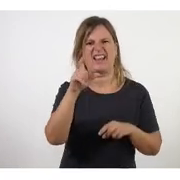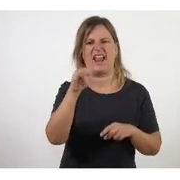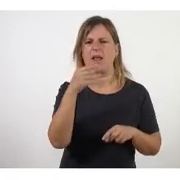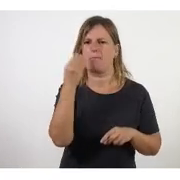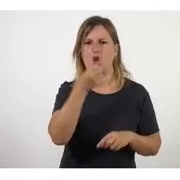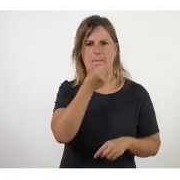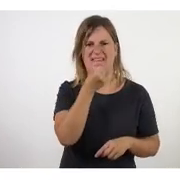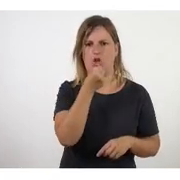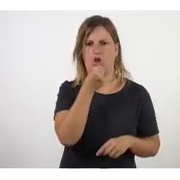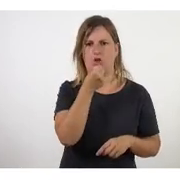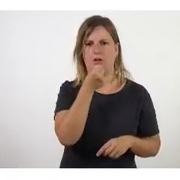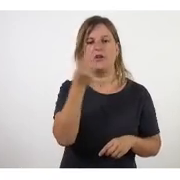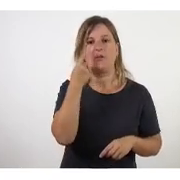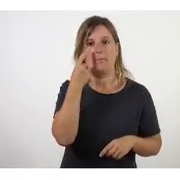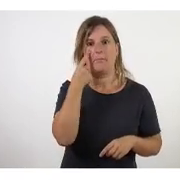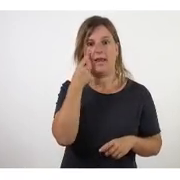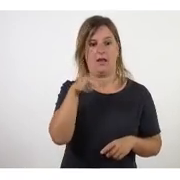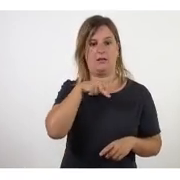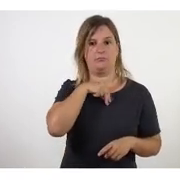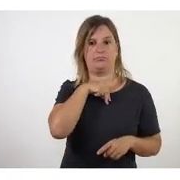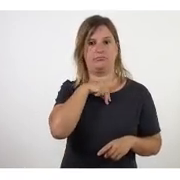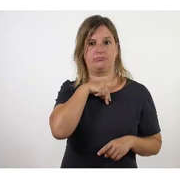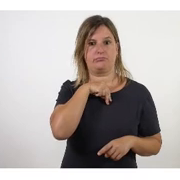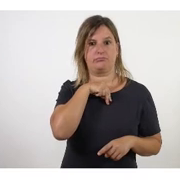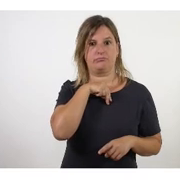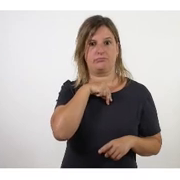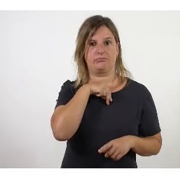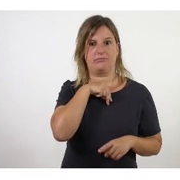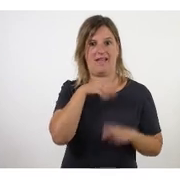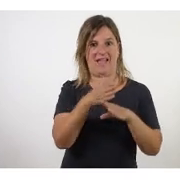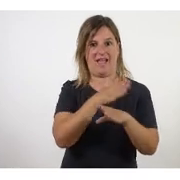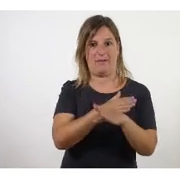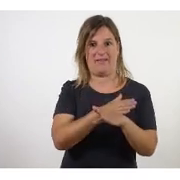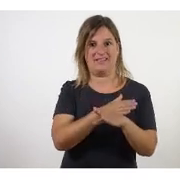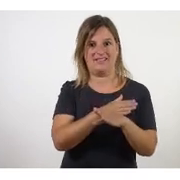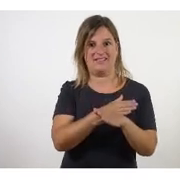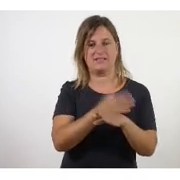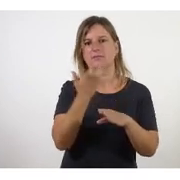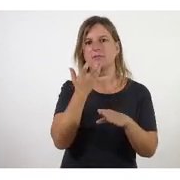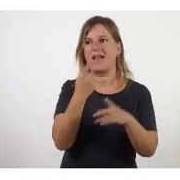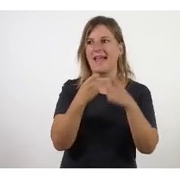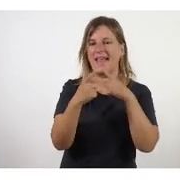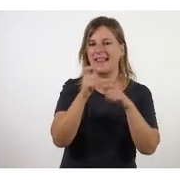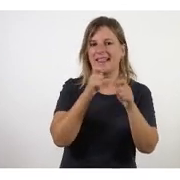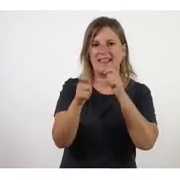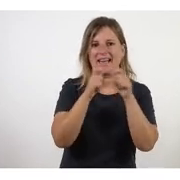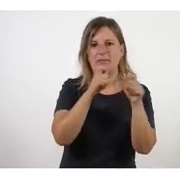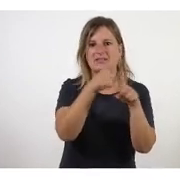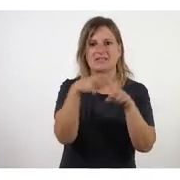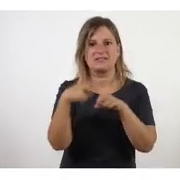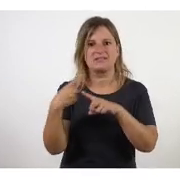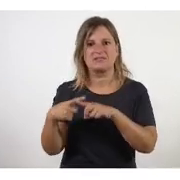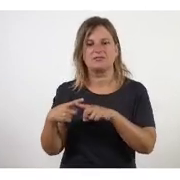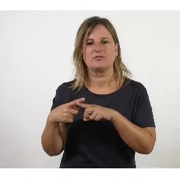micro. Fixa't que jo anava, portava aquell micro de corbata. Si heu de fer entrevistes, si heu de recollir impressions de